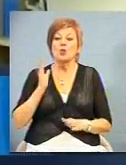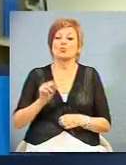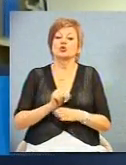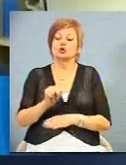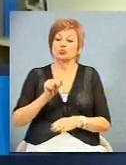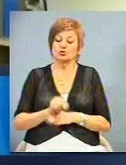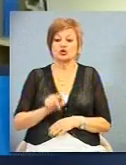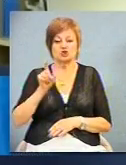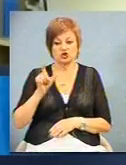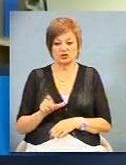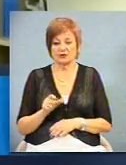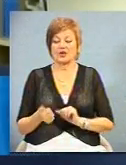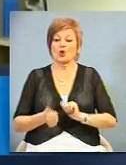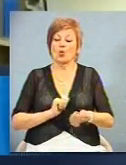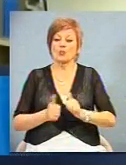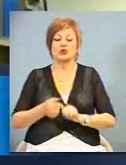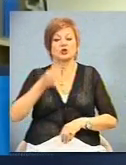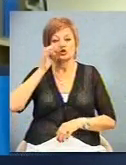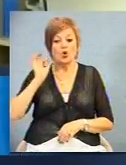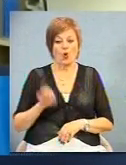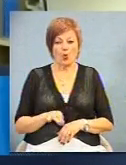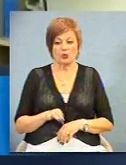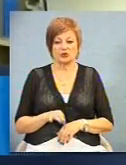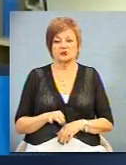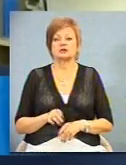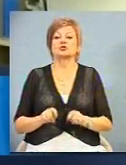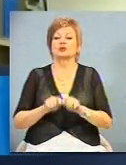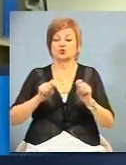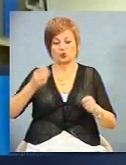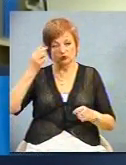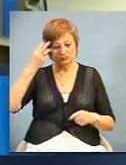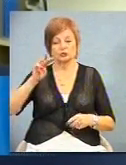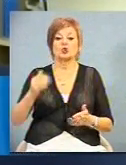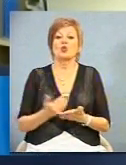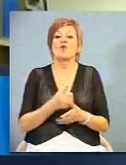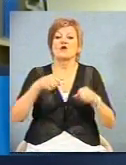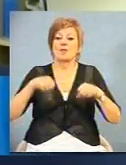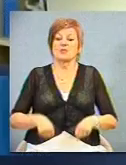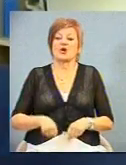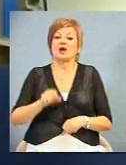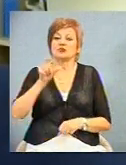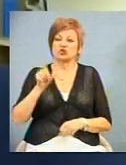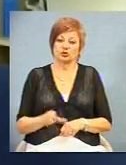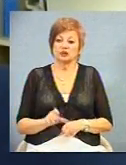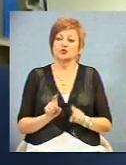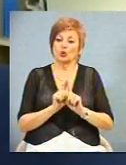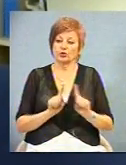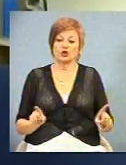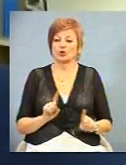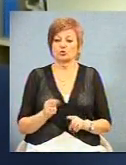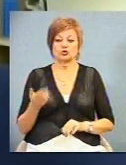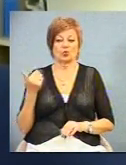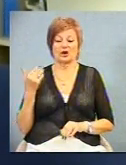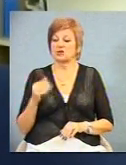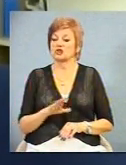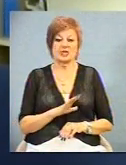людини, знайомитись, обмінюватись досвідом, презентувати ноу-хау у сфері прав людини, унікальні, які ще до цього часу навіть